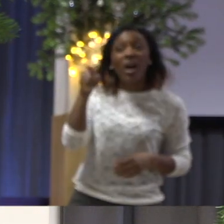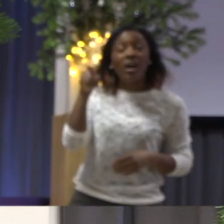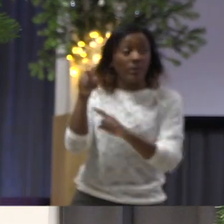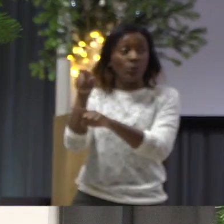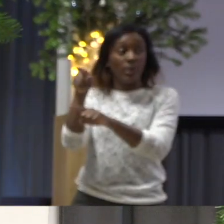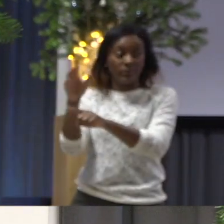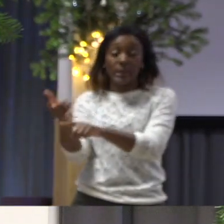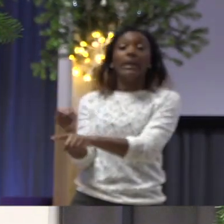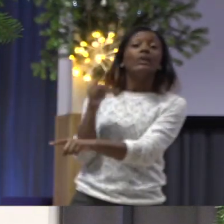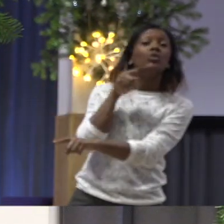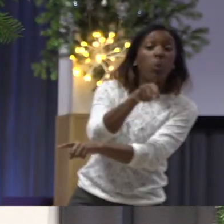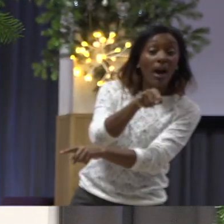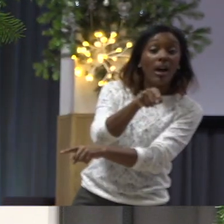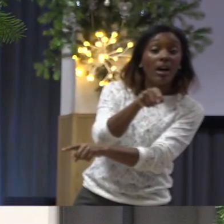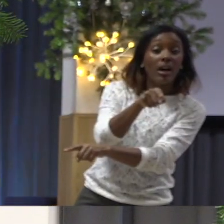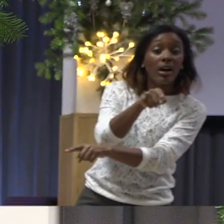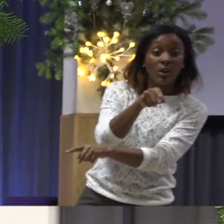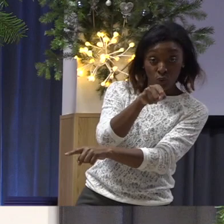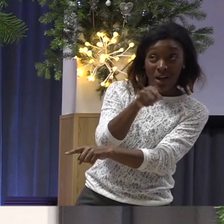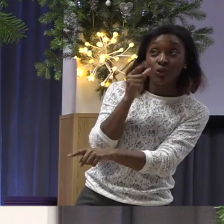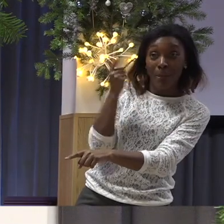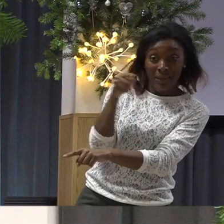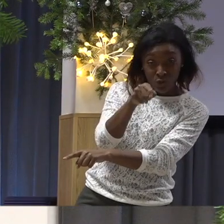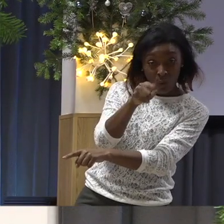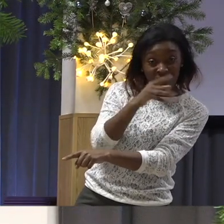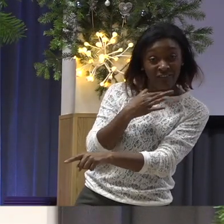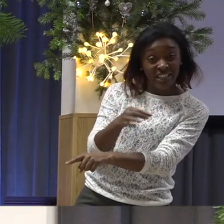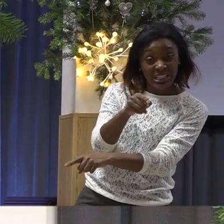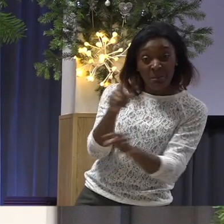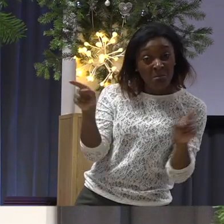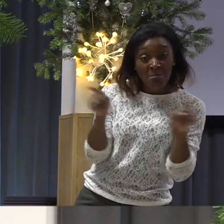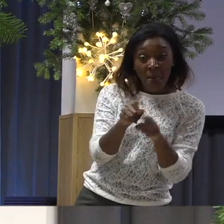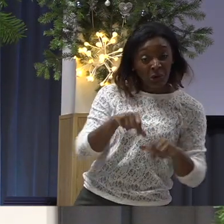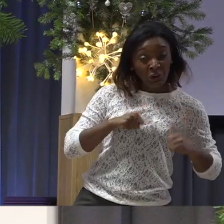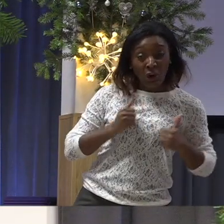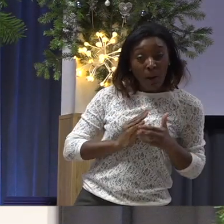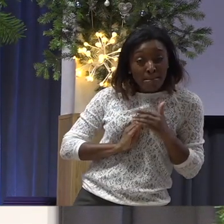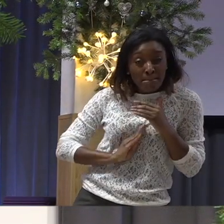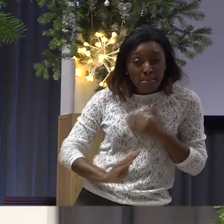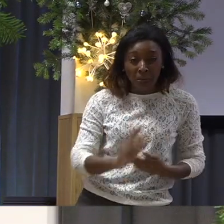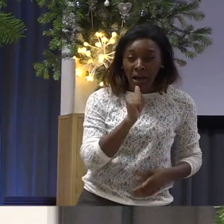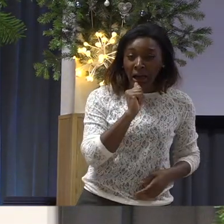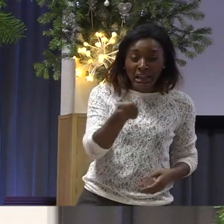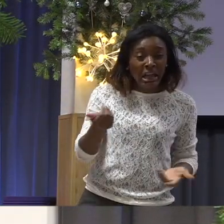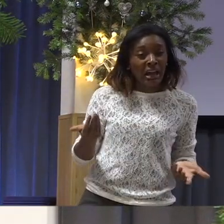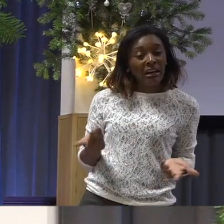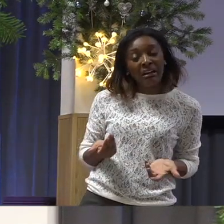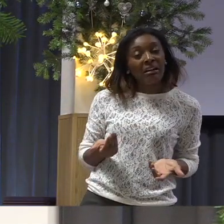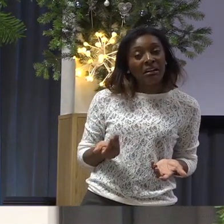fils, verset 22-23, tu n'as pas humilié ton cœur. Le